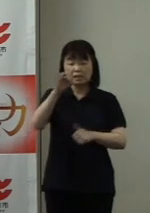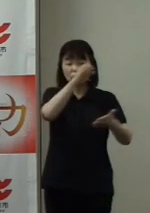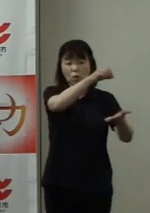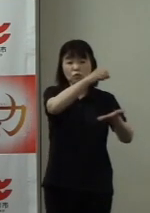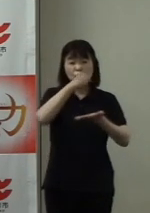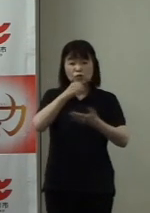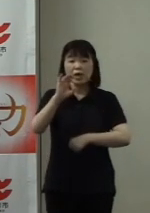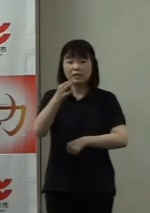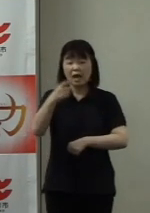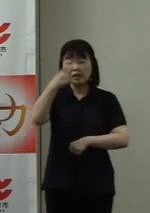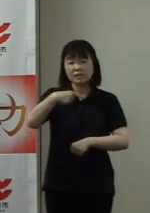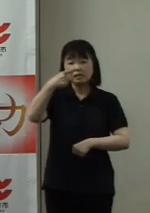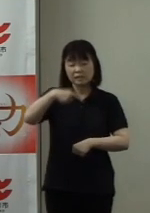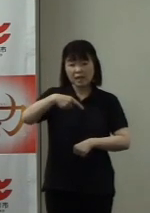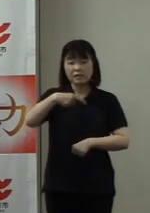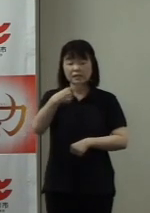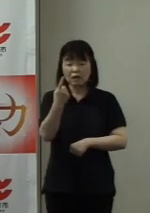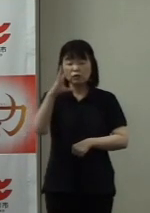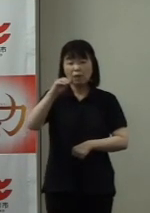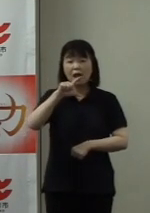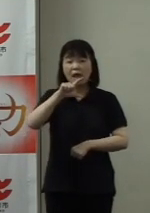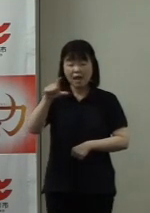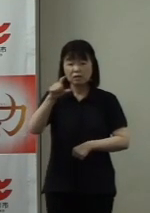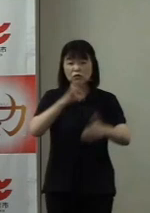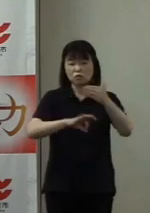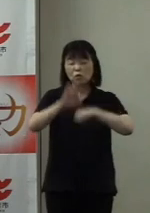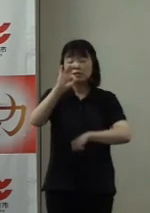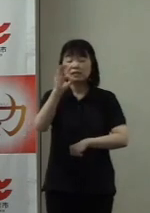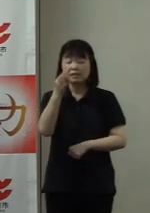約1200万円、繰越金が